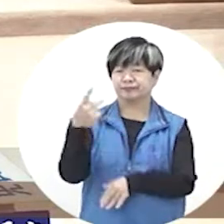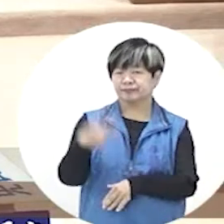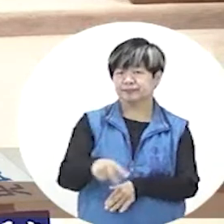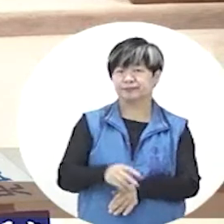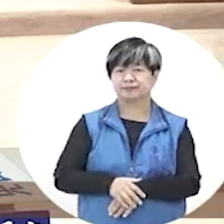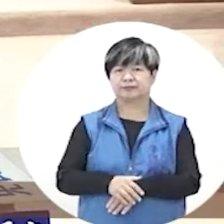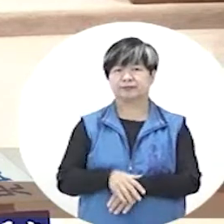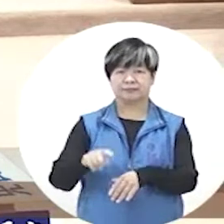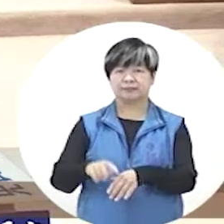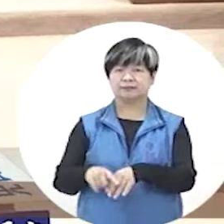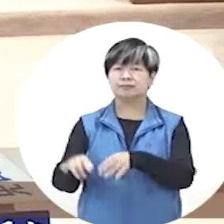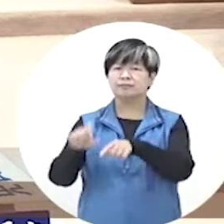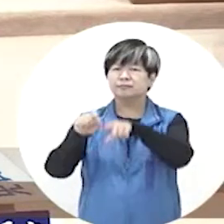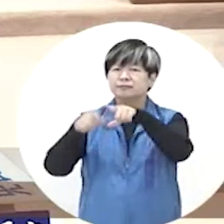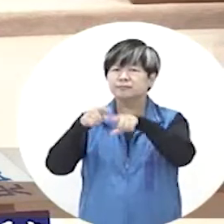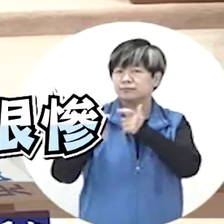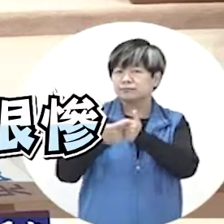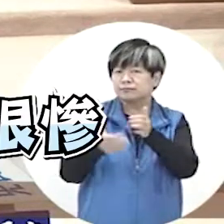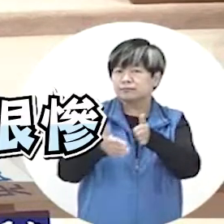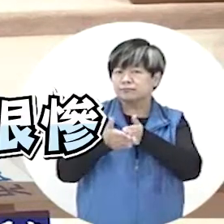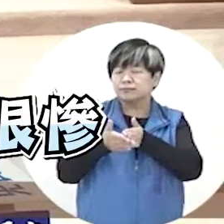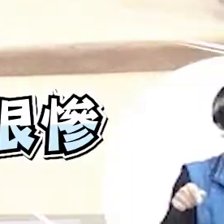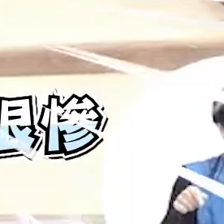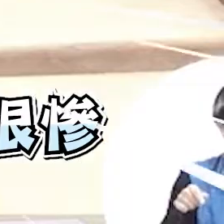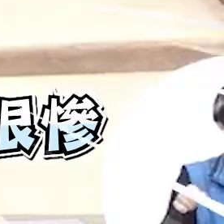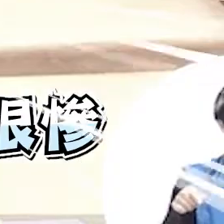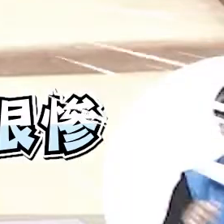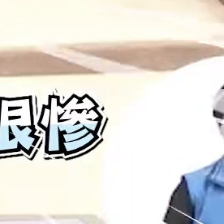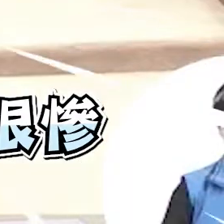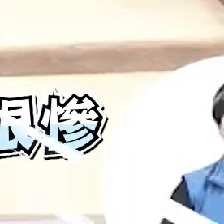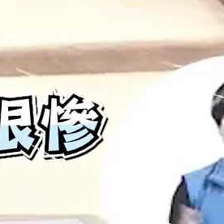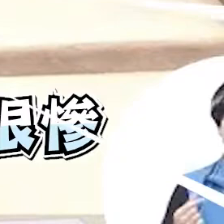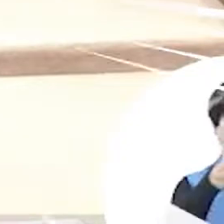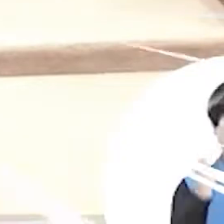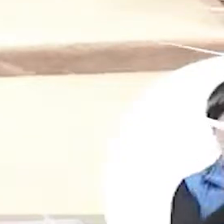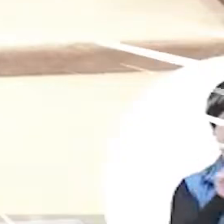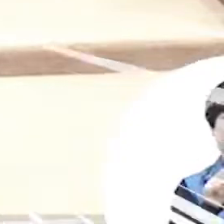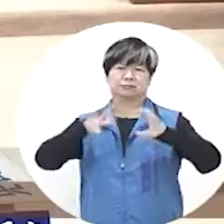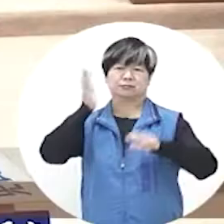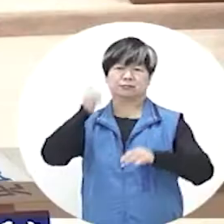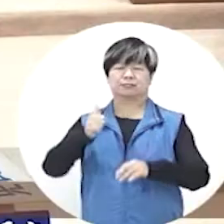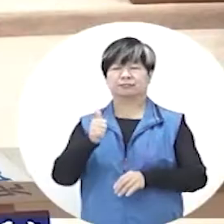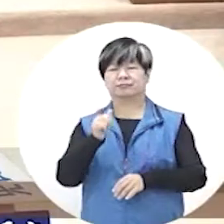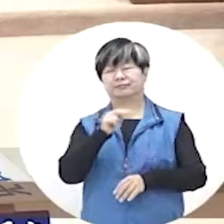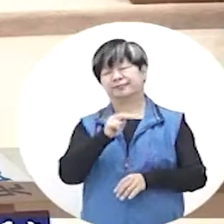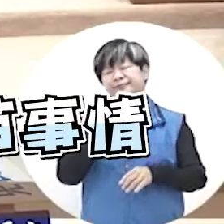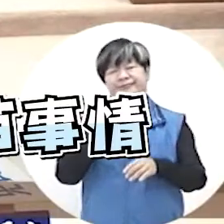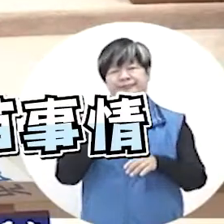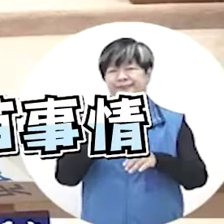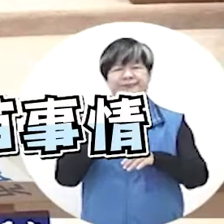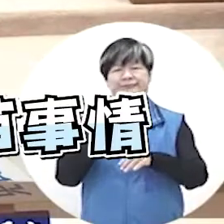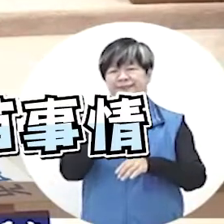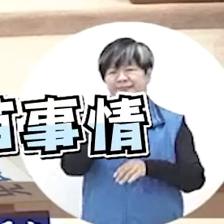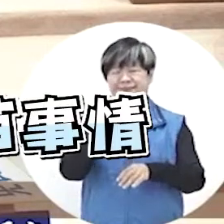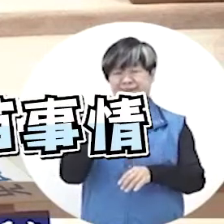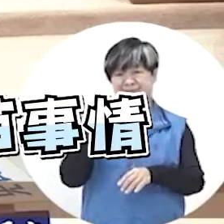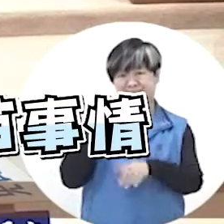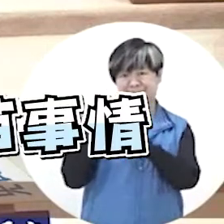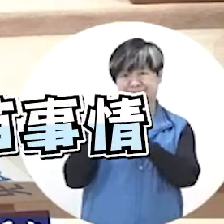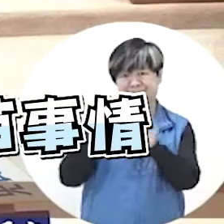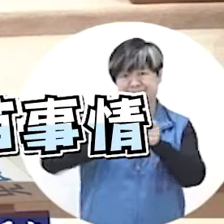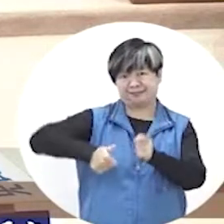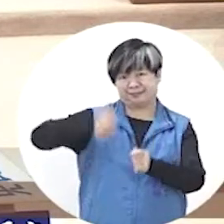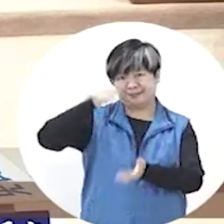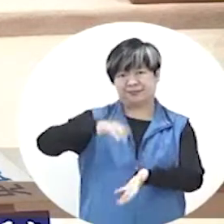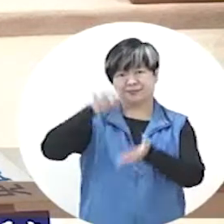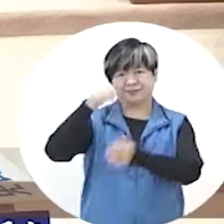力厂商做结合。什么叫协力厂商呢？有一个团体最近被骂得很惨，叫慈济。慈济前一段时间，因为他们执行长讲了那个疫